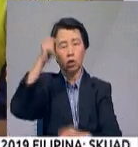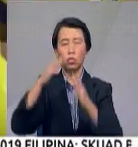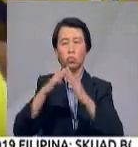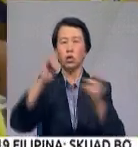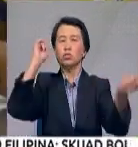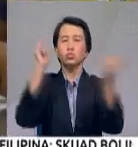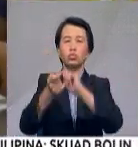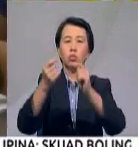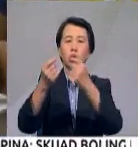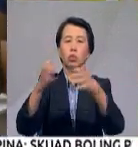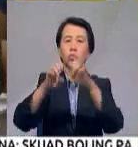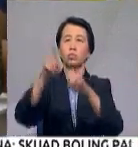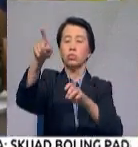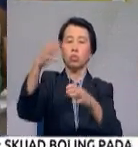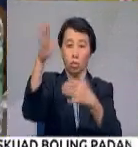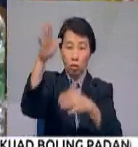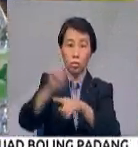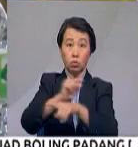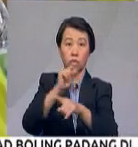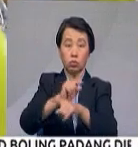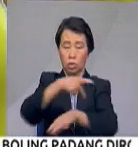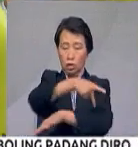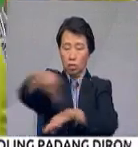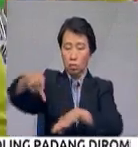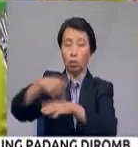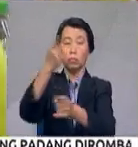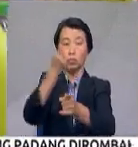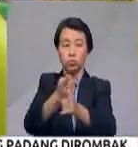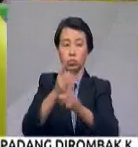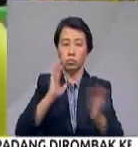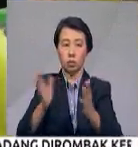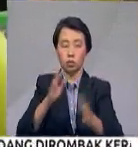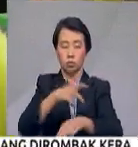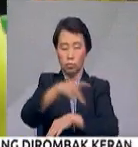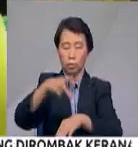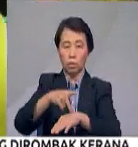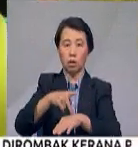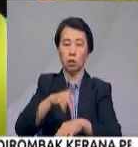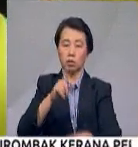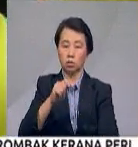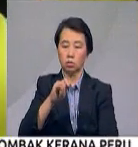venue acara berkenaan yang akan menggunakan padang asli berbanding tiruan sebelum ini.